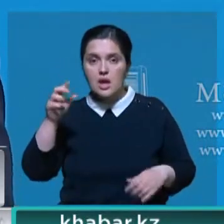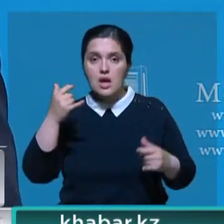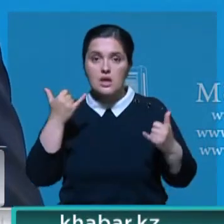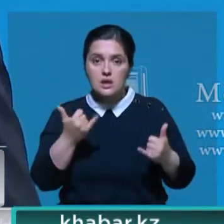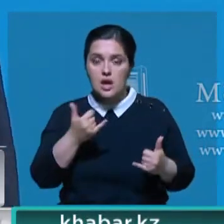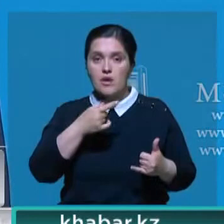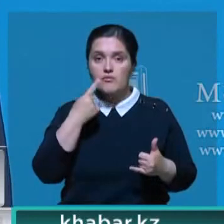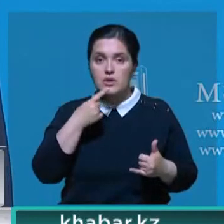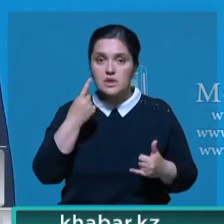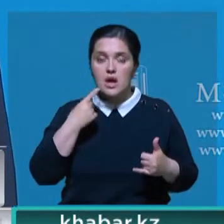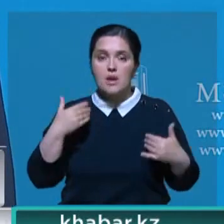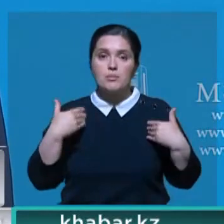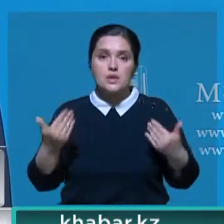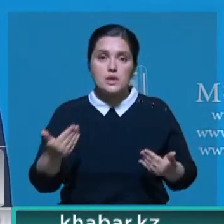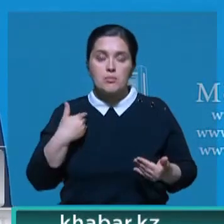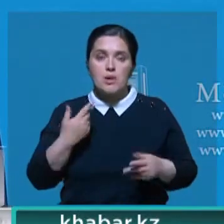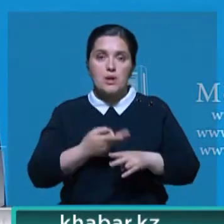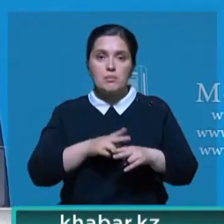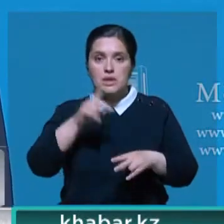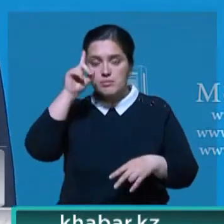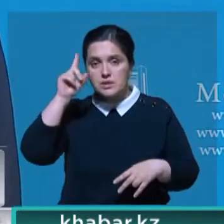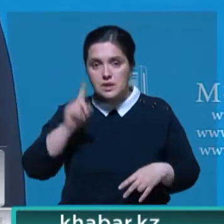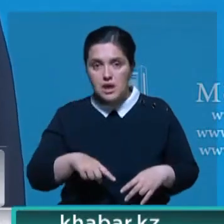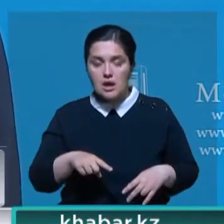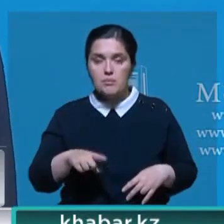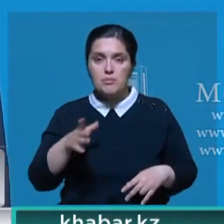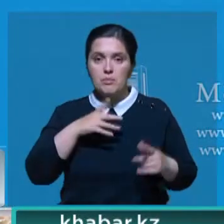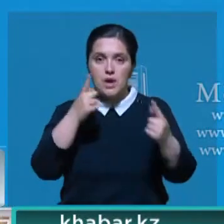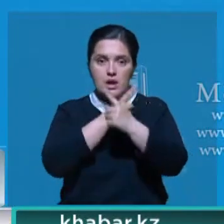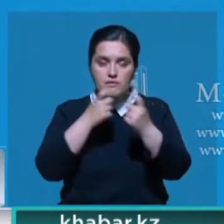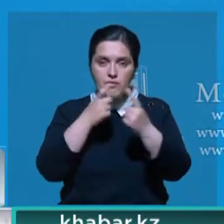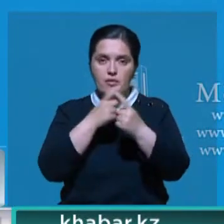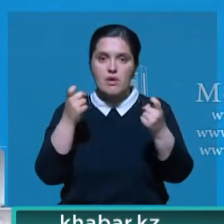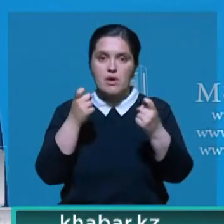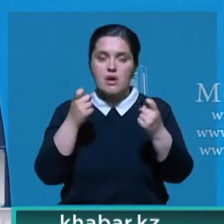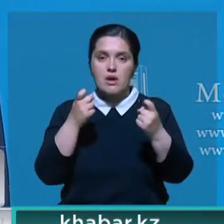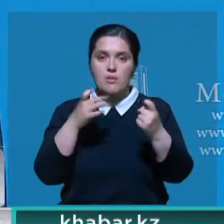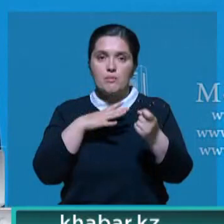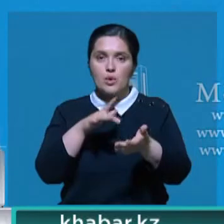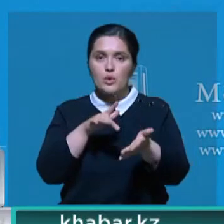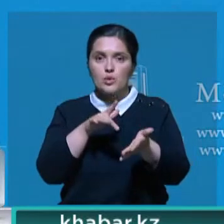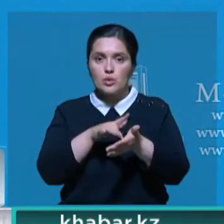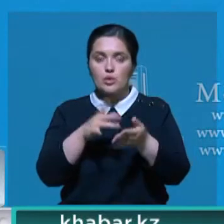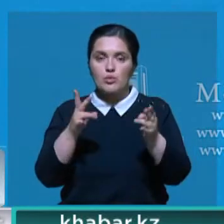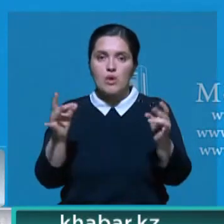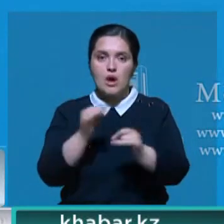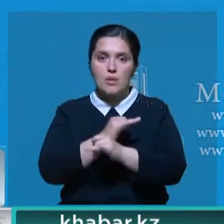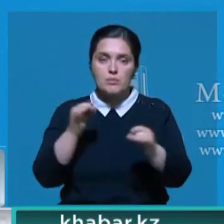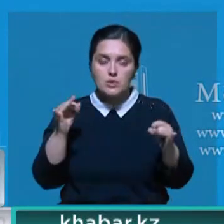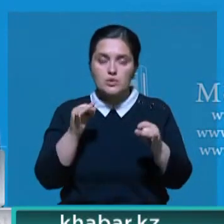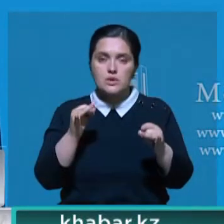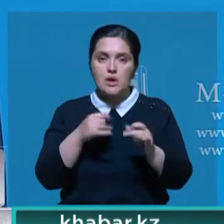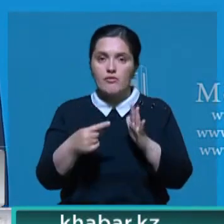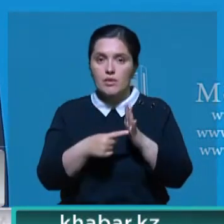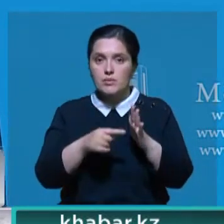высказываются соответствующие предложения, мы об этом знаем. Эти предложения были озвучены и во время посещения регионов. Необходимо их обсудить. По этому